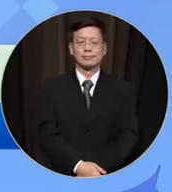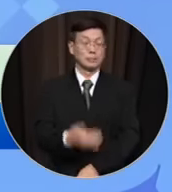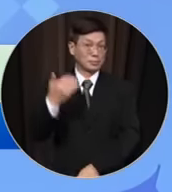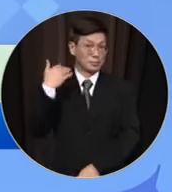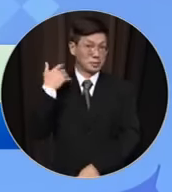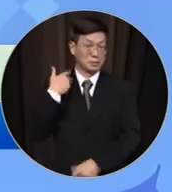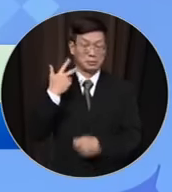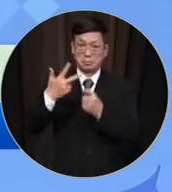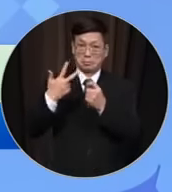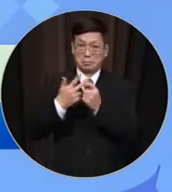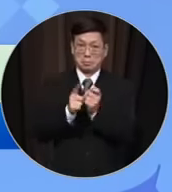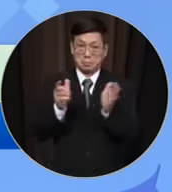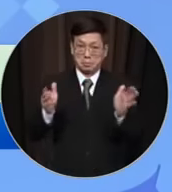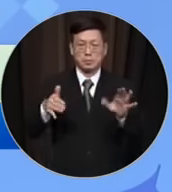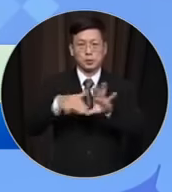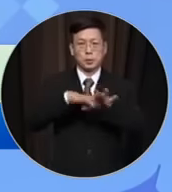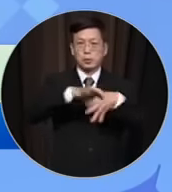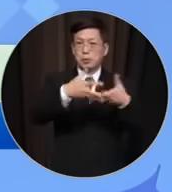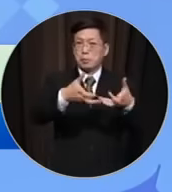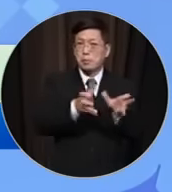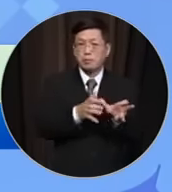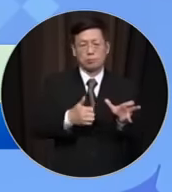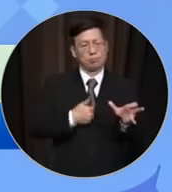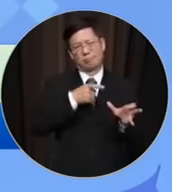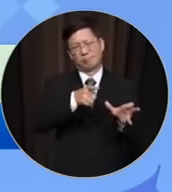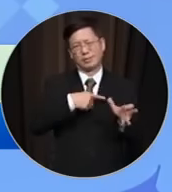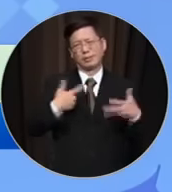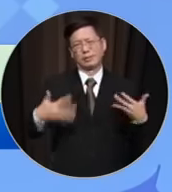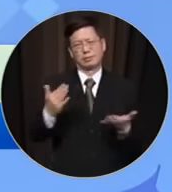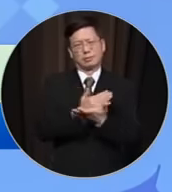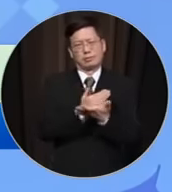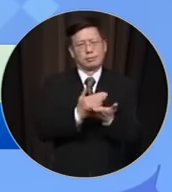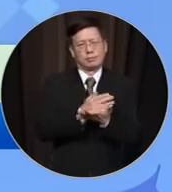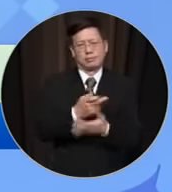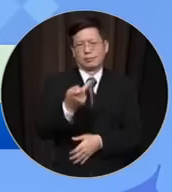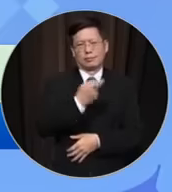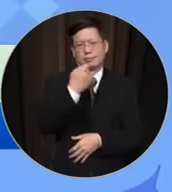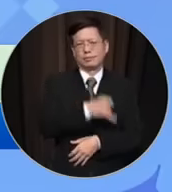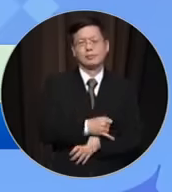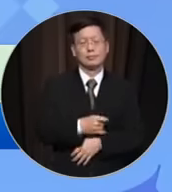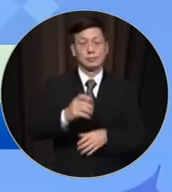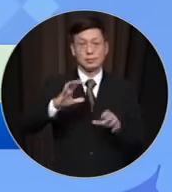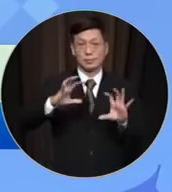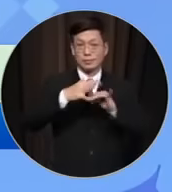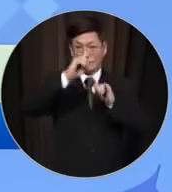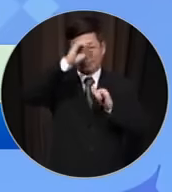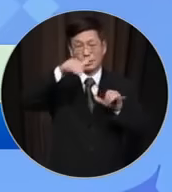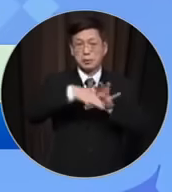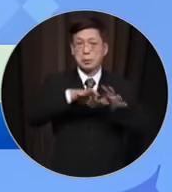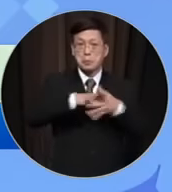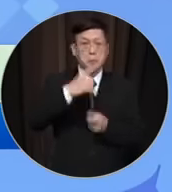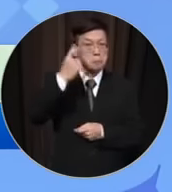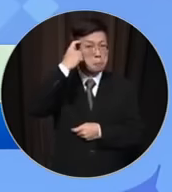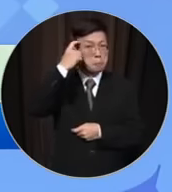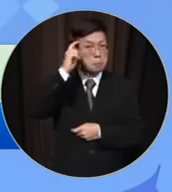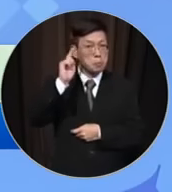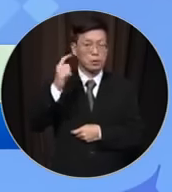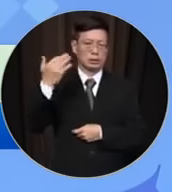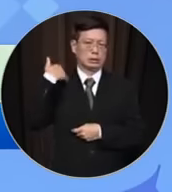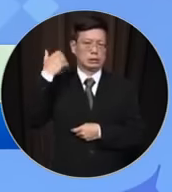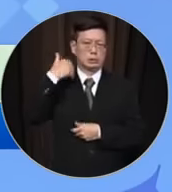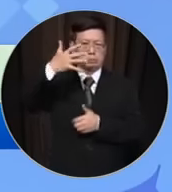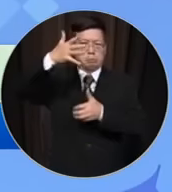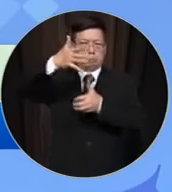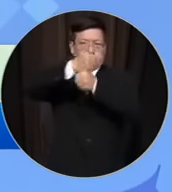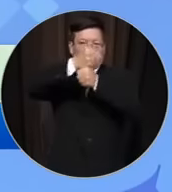过去七年多来，文化部的确有一些负面的评价，国民党的文化施政依旧停留在由上而